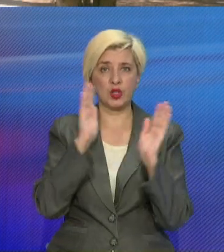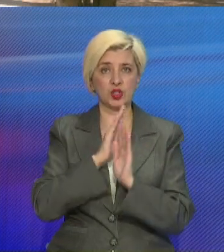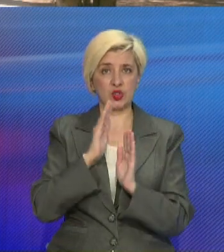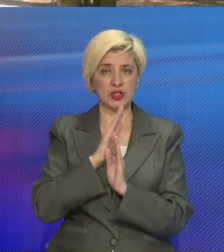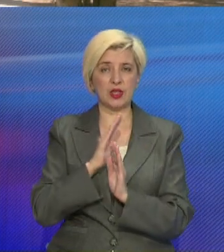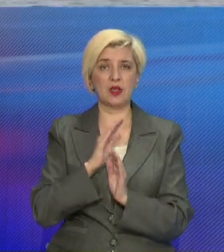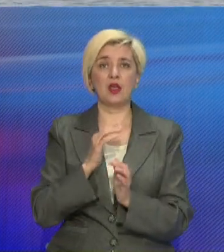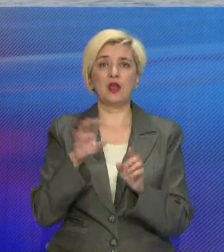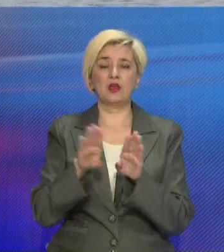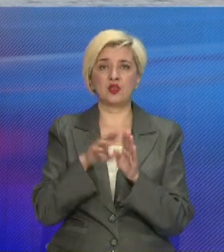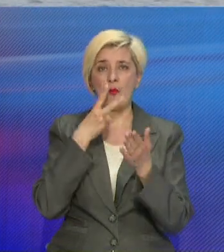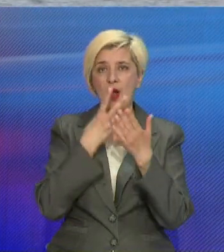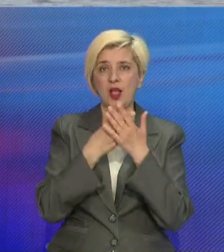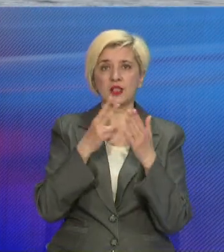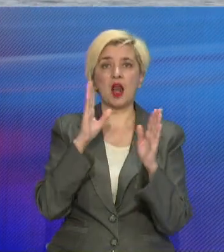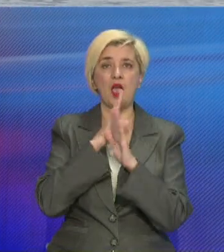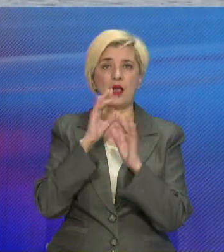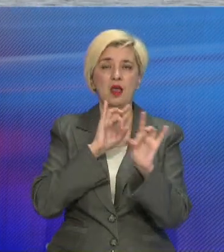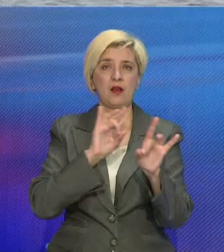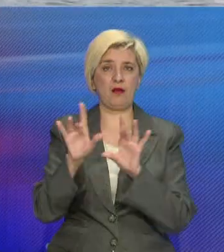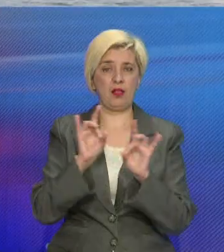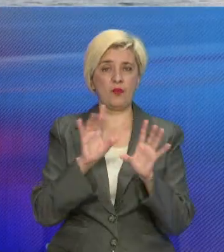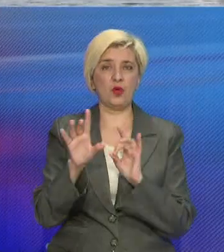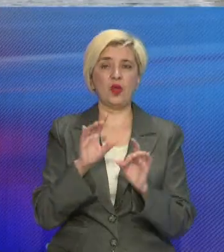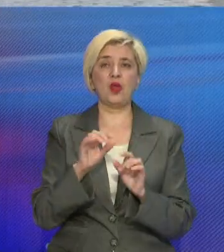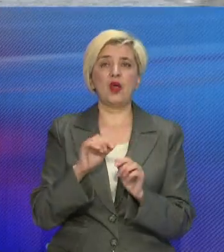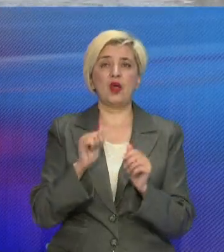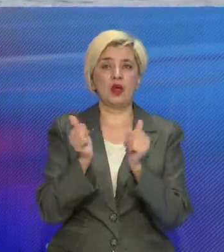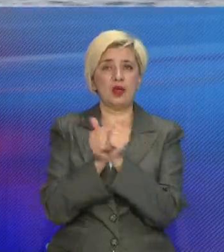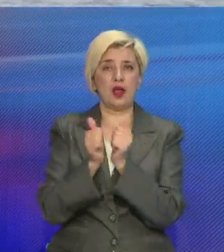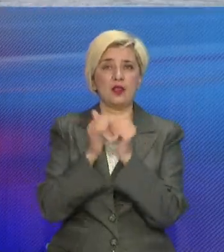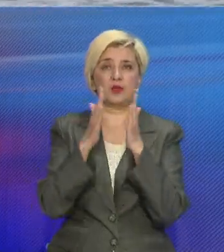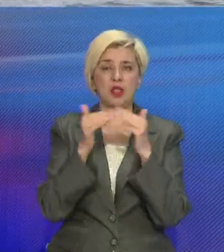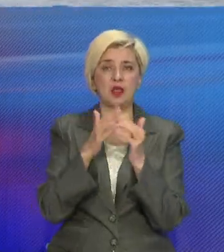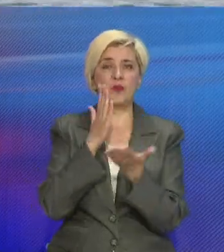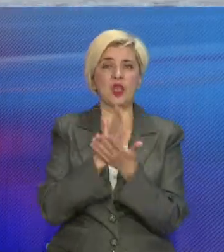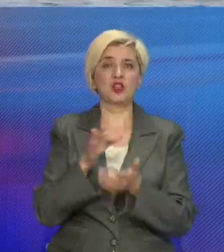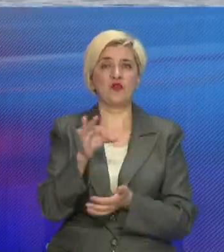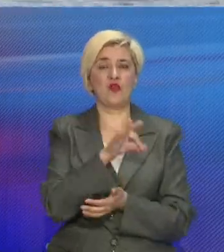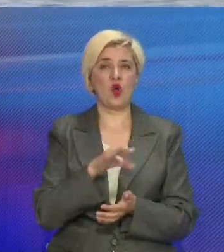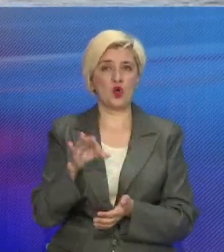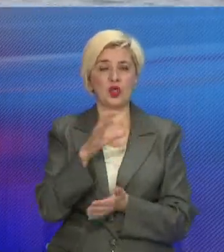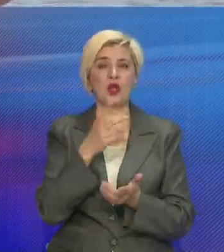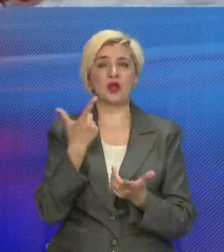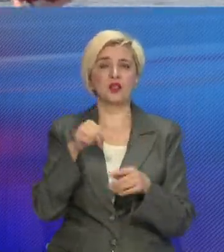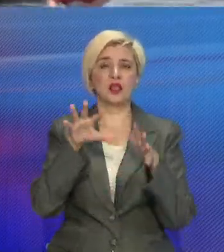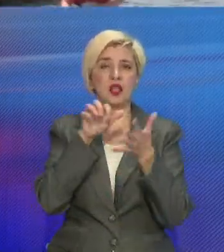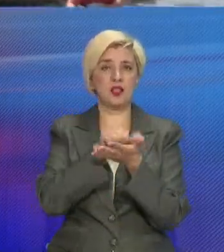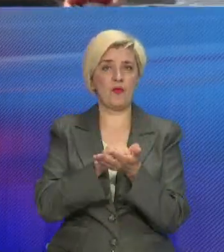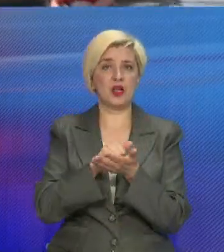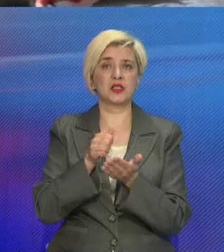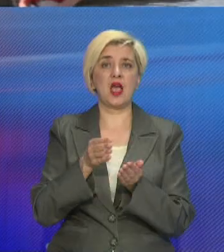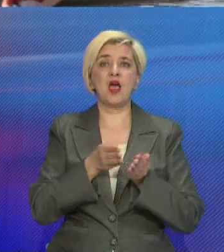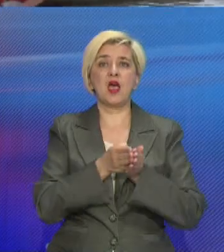проект экореклам. С одного боку до территории лагеря прилягает озеро, на яким штодня занимались яхтсмены и весляры.